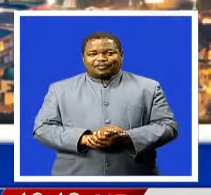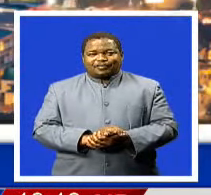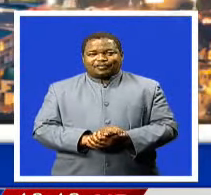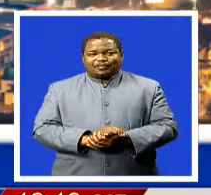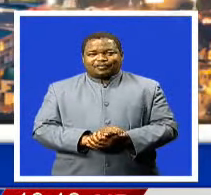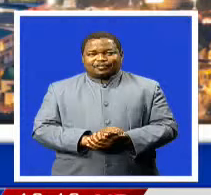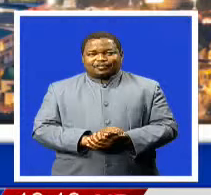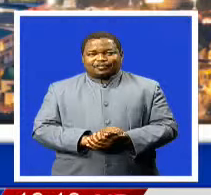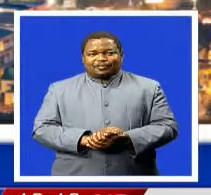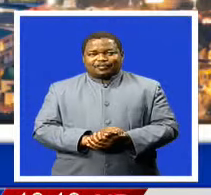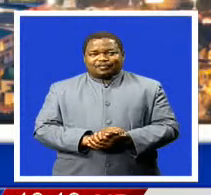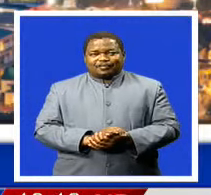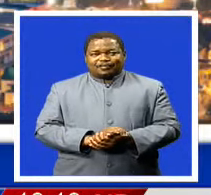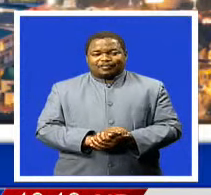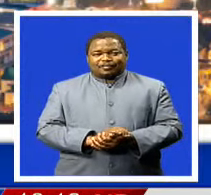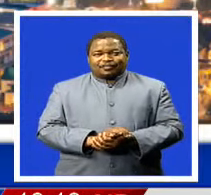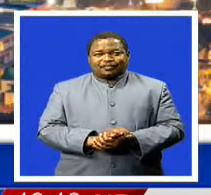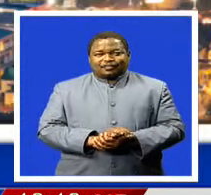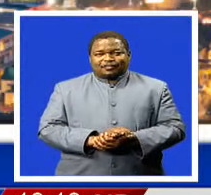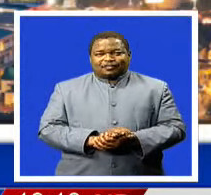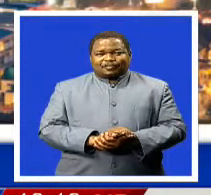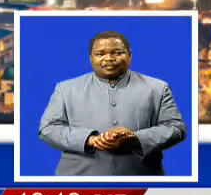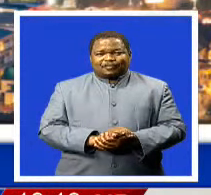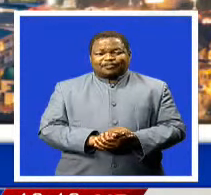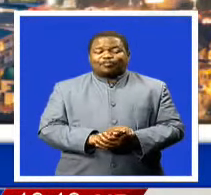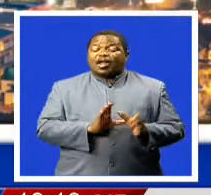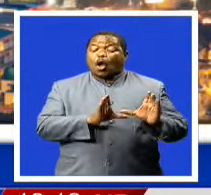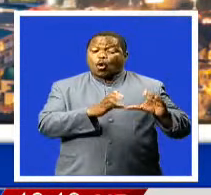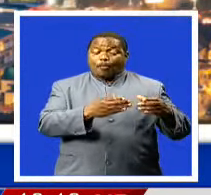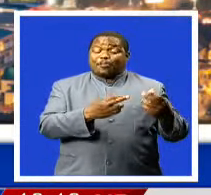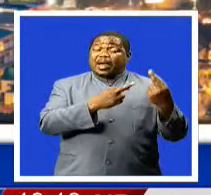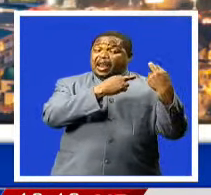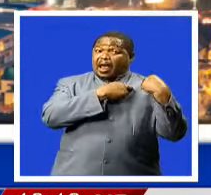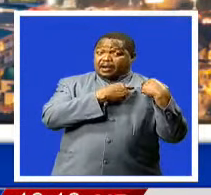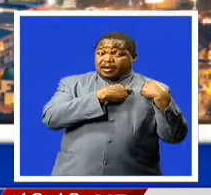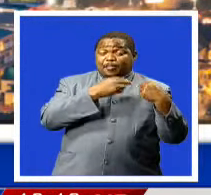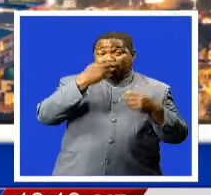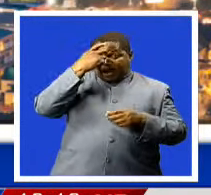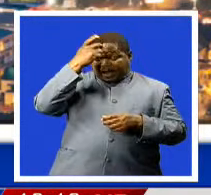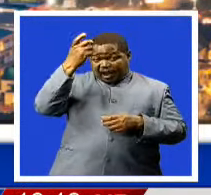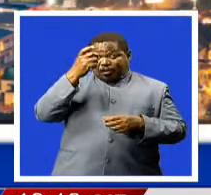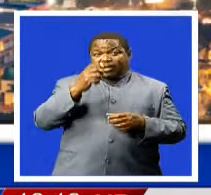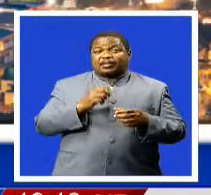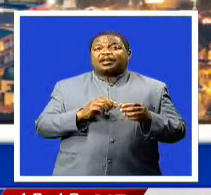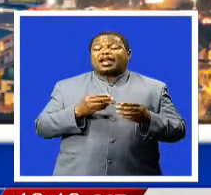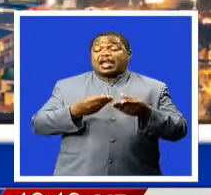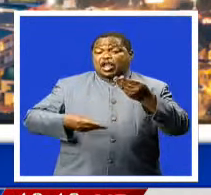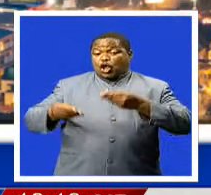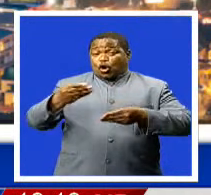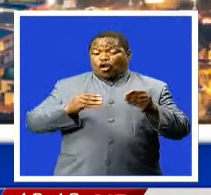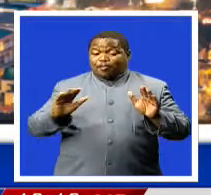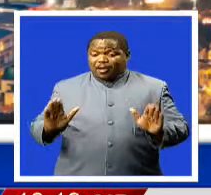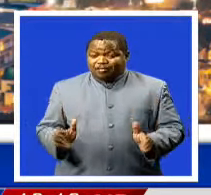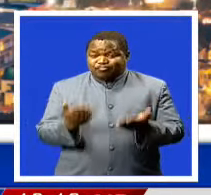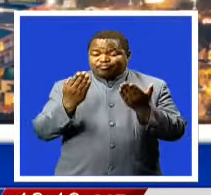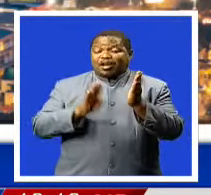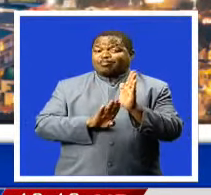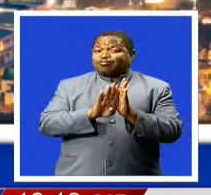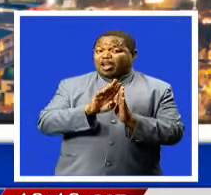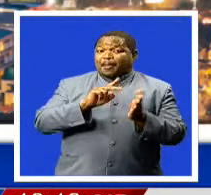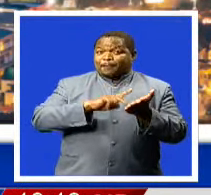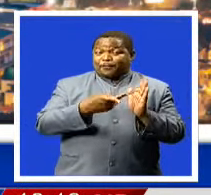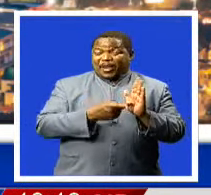Sihlalo welibandla lelitawunaka ukuthi imisebenti lehlelwe nguhulumende kanye nabosomabhizinisi phecelethi i-private sector